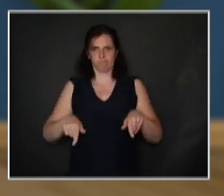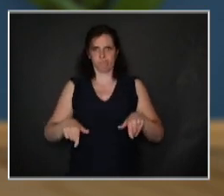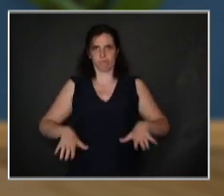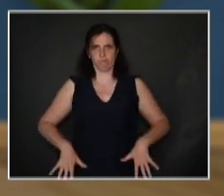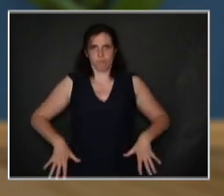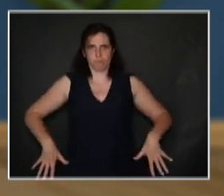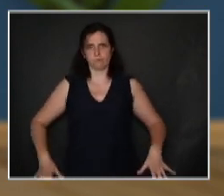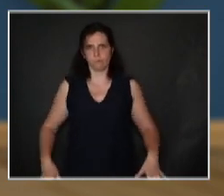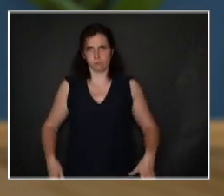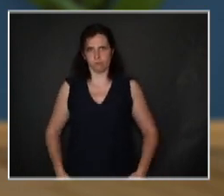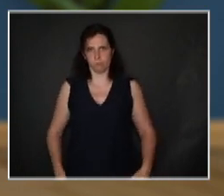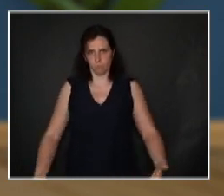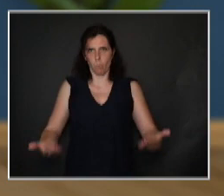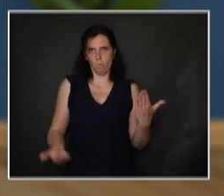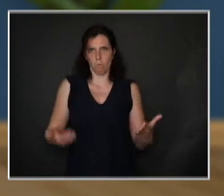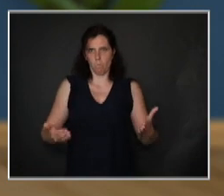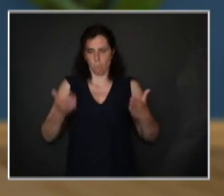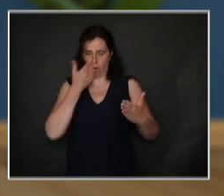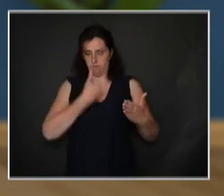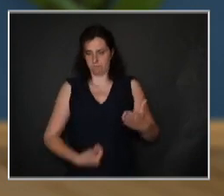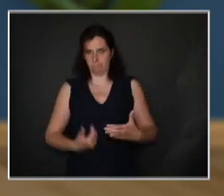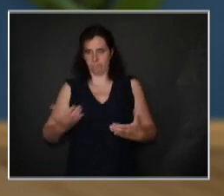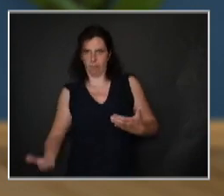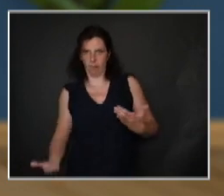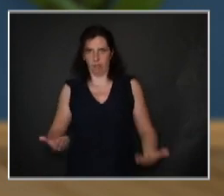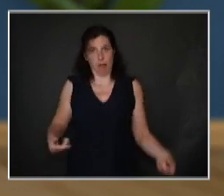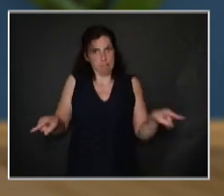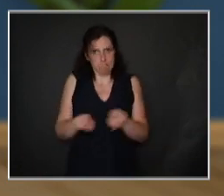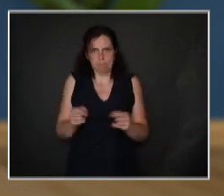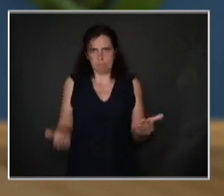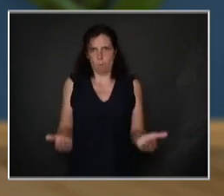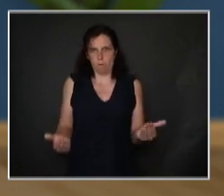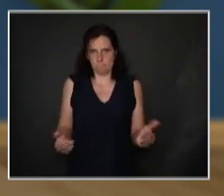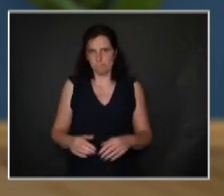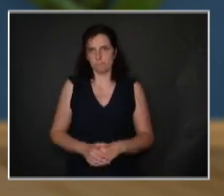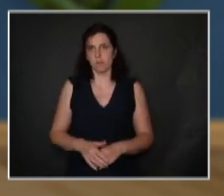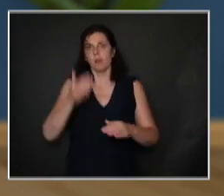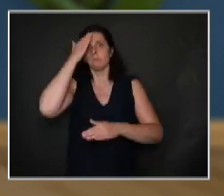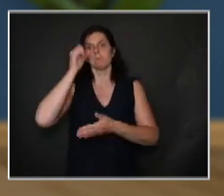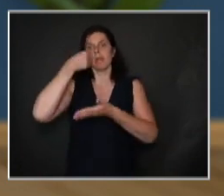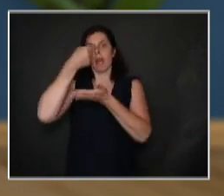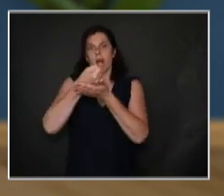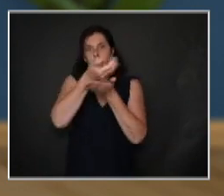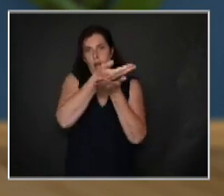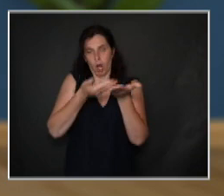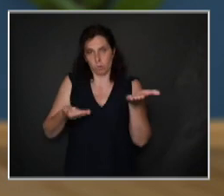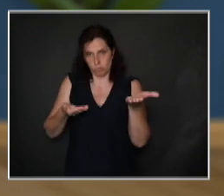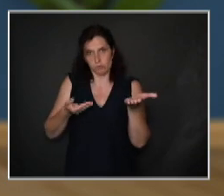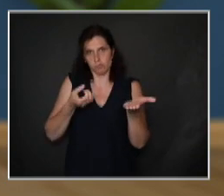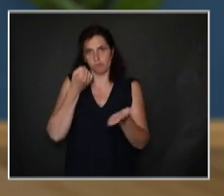pour essayer d'avoir une répartition symétrique du poids de chaque côté. Et en position couchée, eh bien